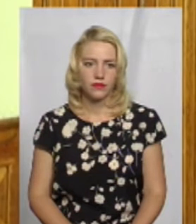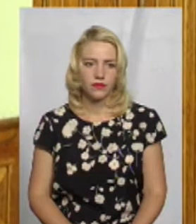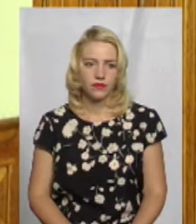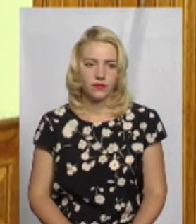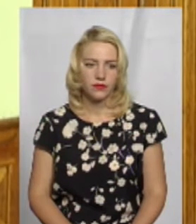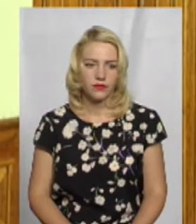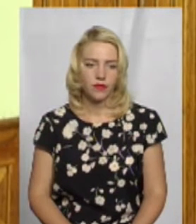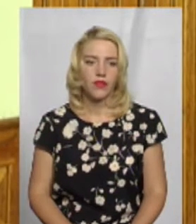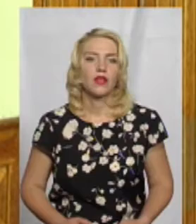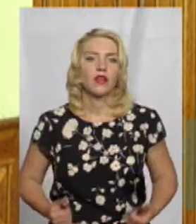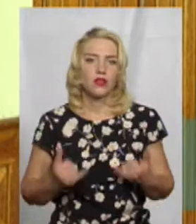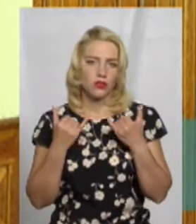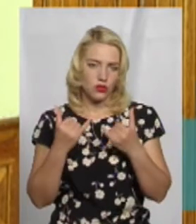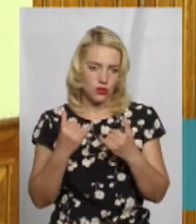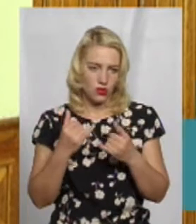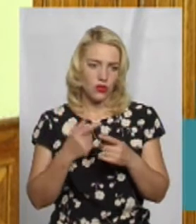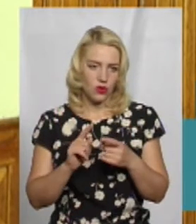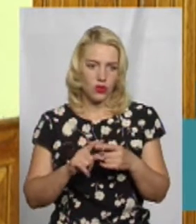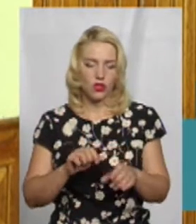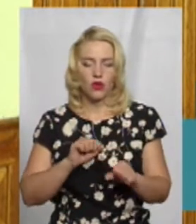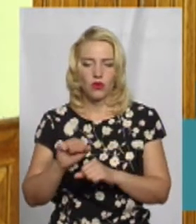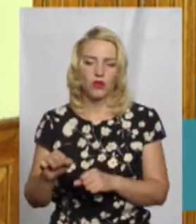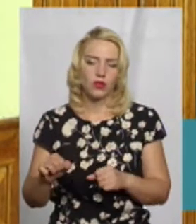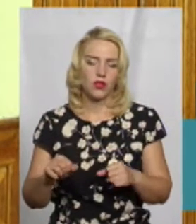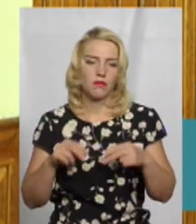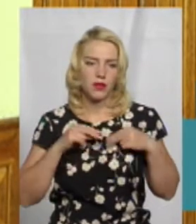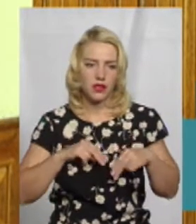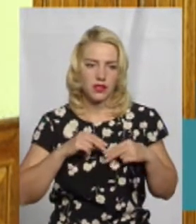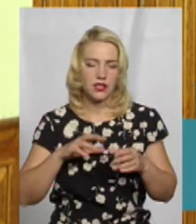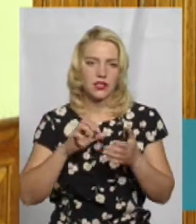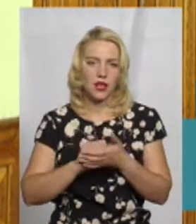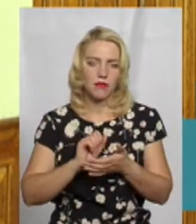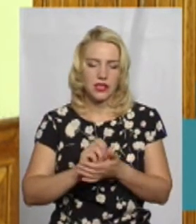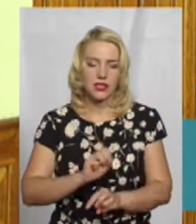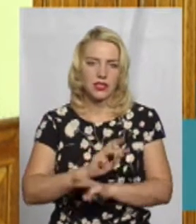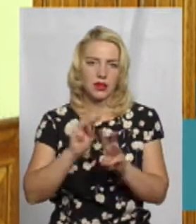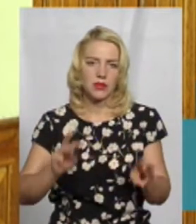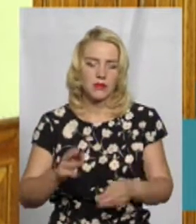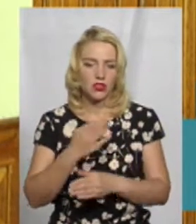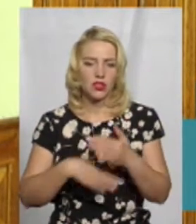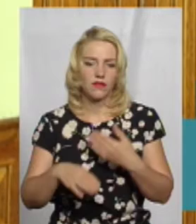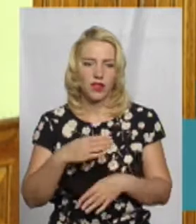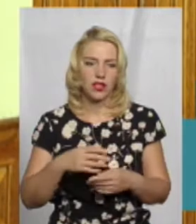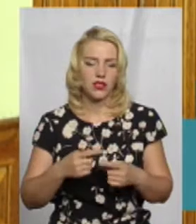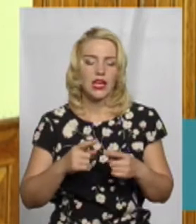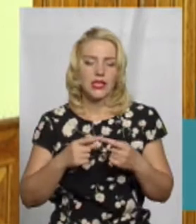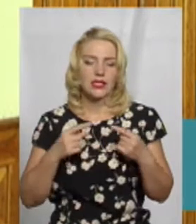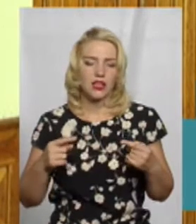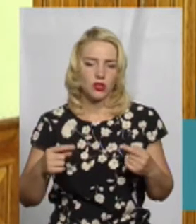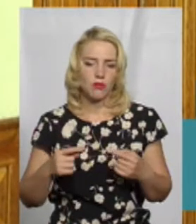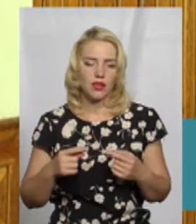Сьогодні безпосередньо управління праці займається забезпеченням інвалідів засобами реабілітації. Це